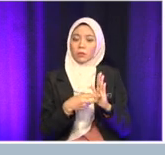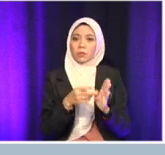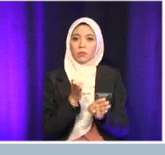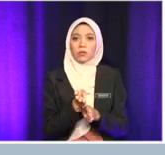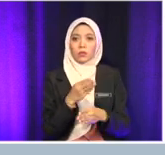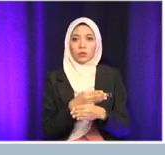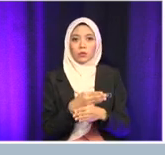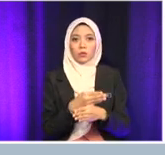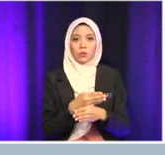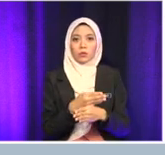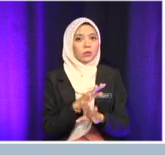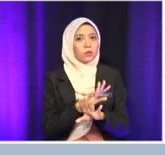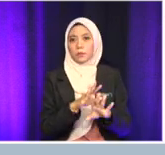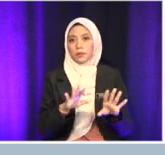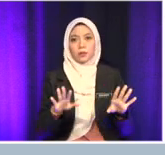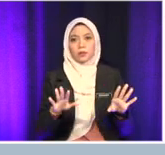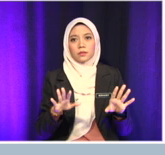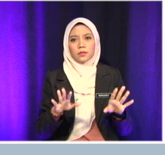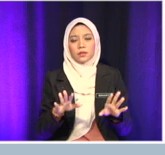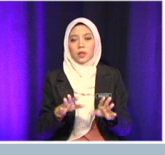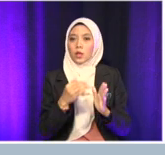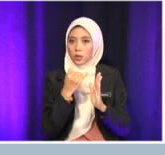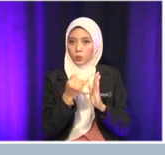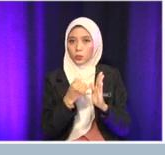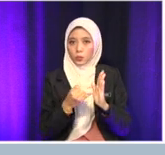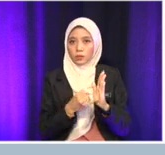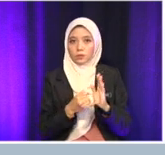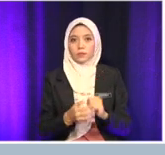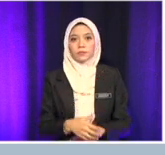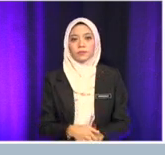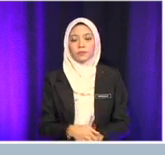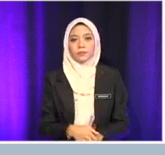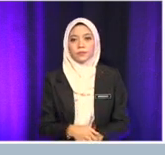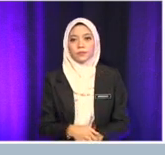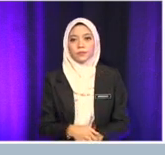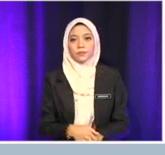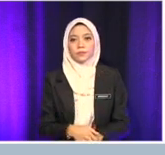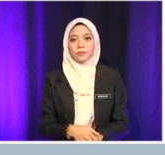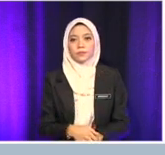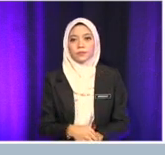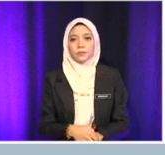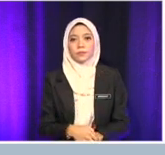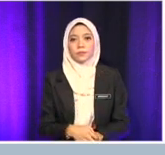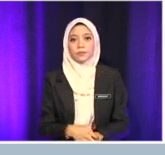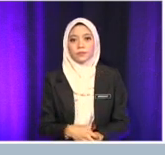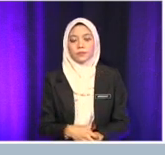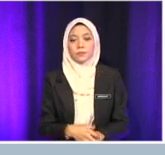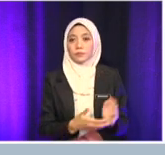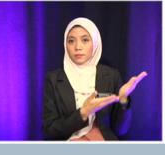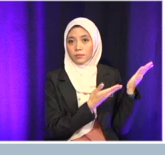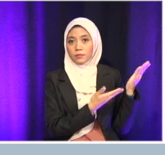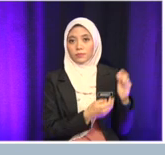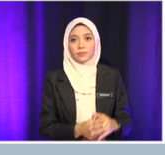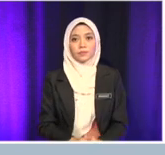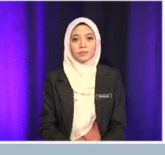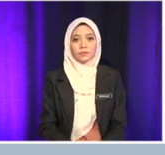tak perlu Abaikan aja Oke kita lukiskan saja saat telah mencacah suka sini kita nampak yang pecah ini yang pertama Oke